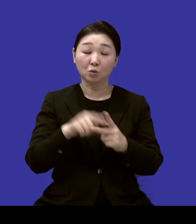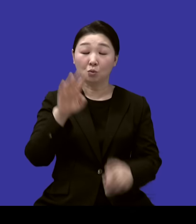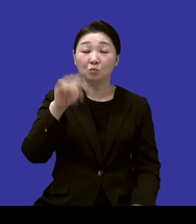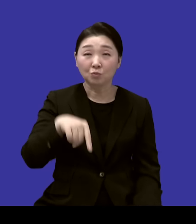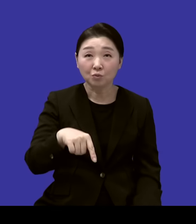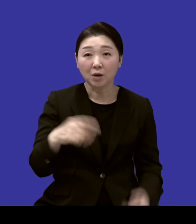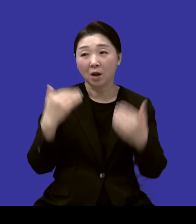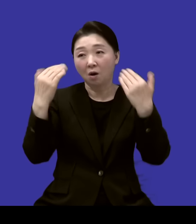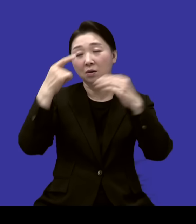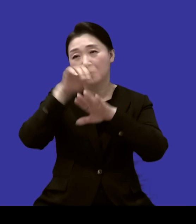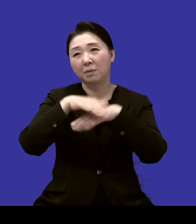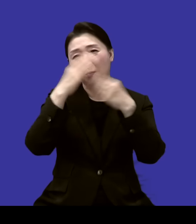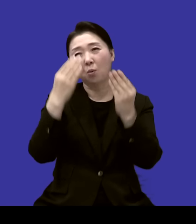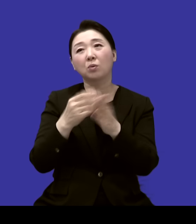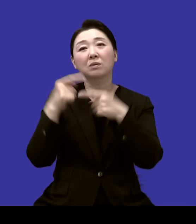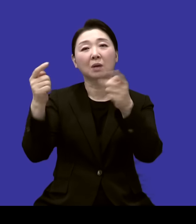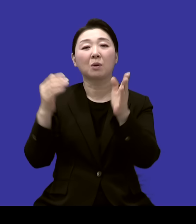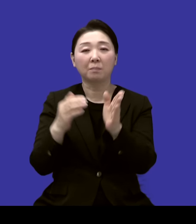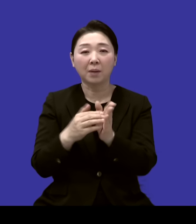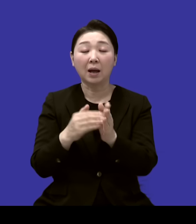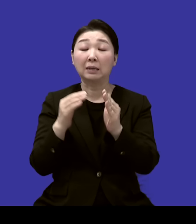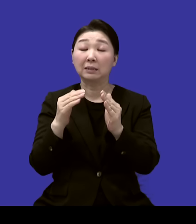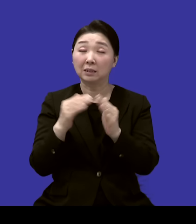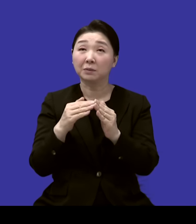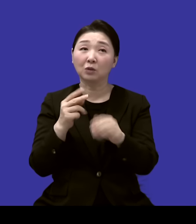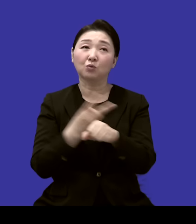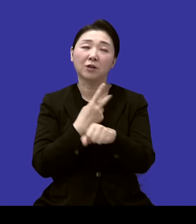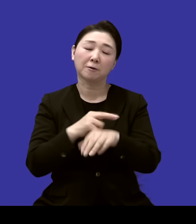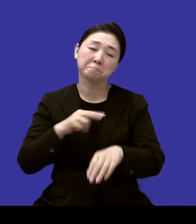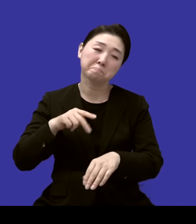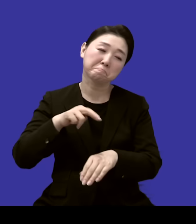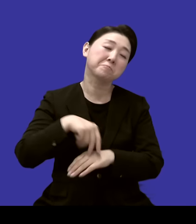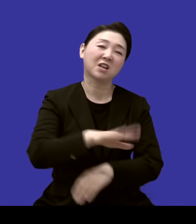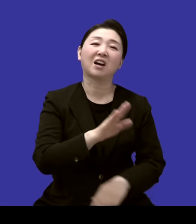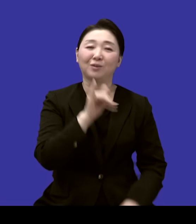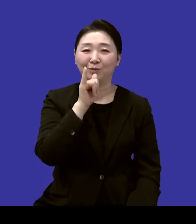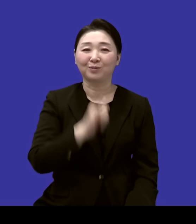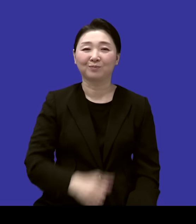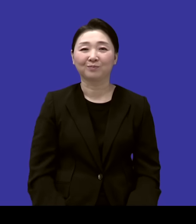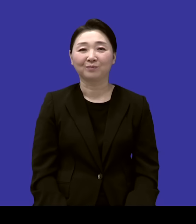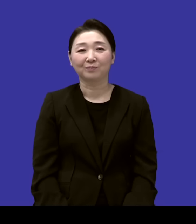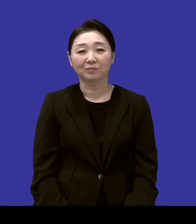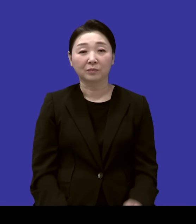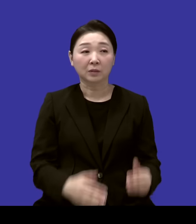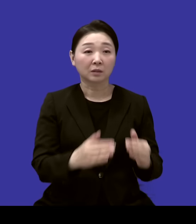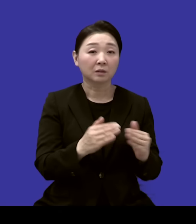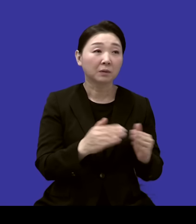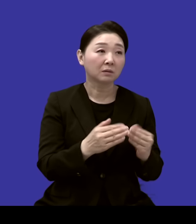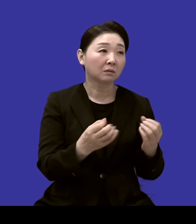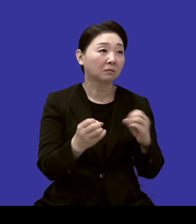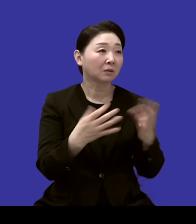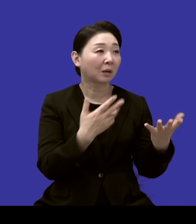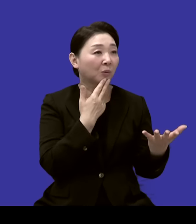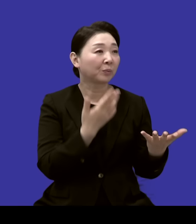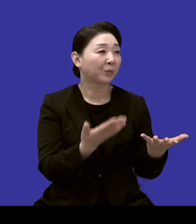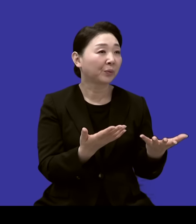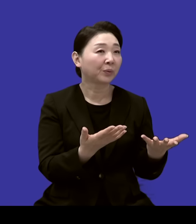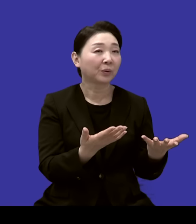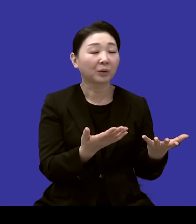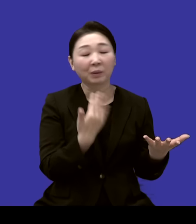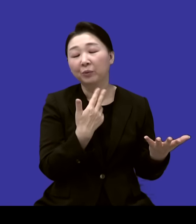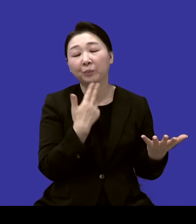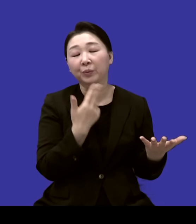성인 예배까지 제가 다 드리고 집까지 한 2시간 걸려서 막 걸어갔던 그런 기억이 나요. 아. 집에서는 밥도 없는데 교회에서는 점심을